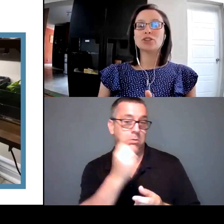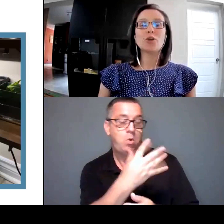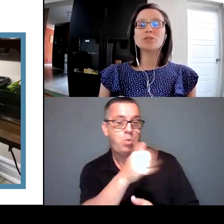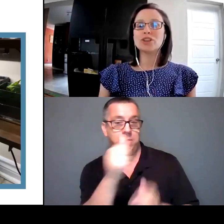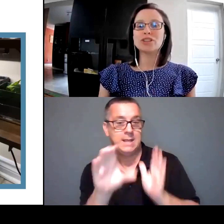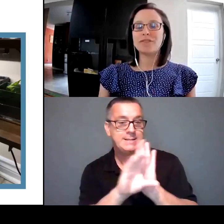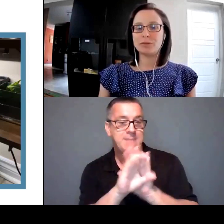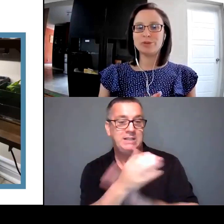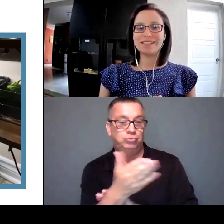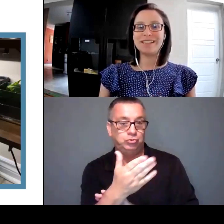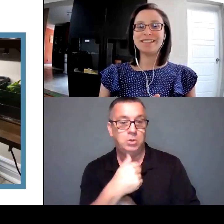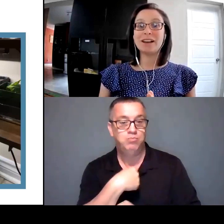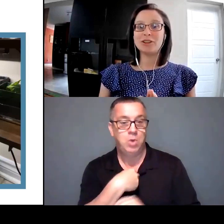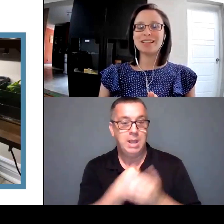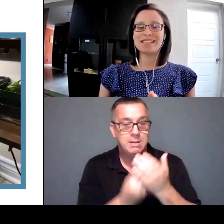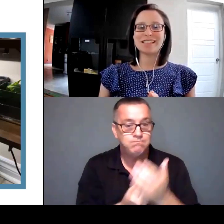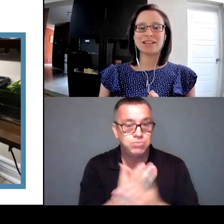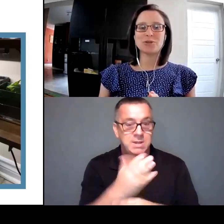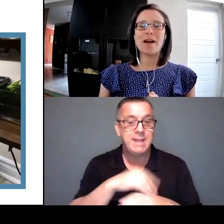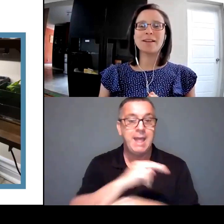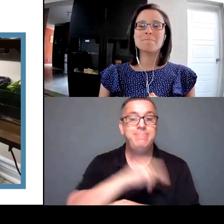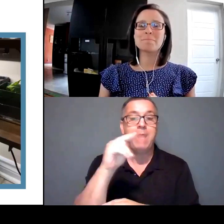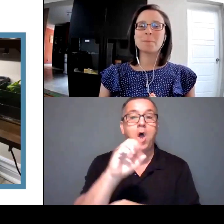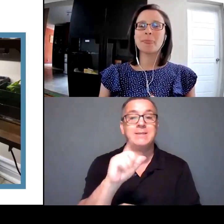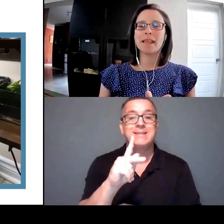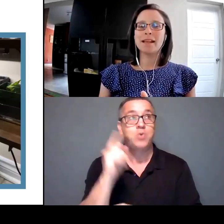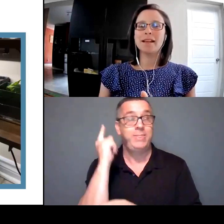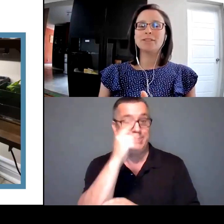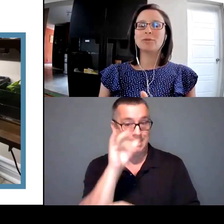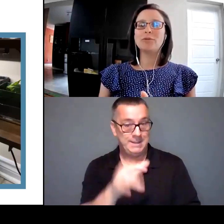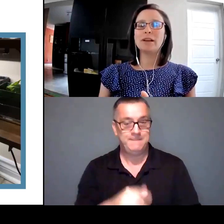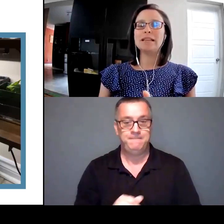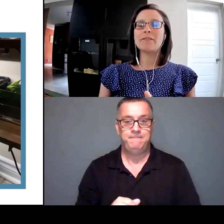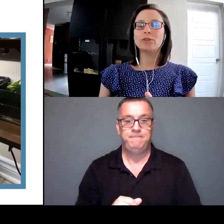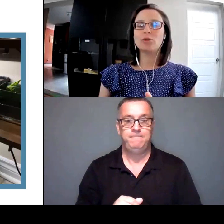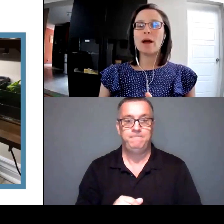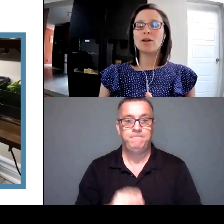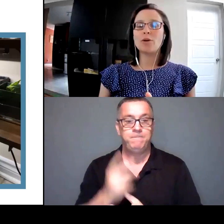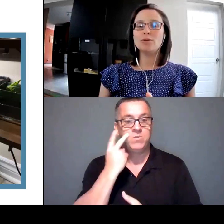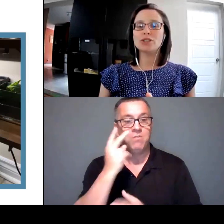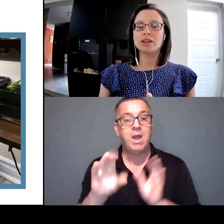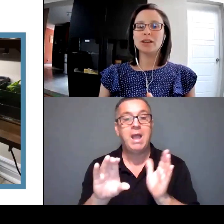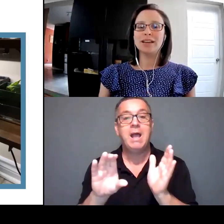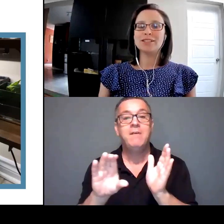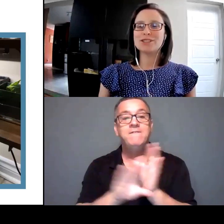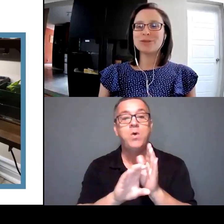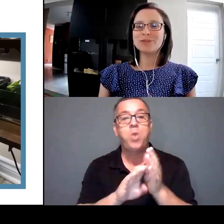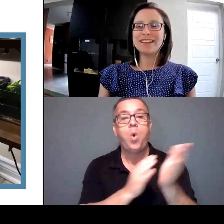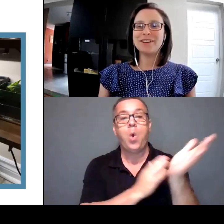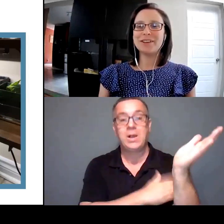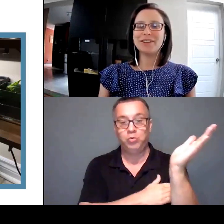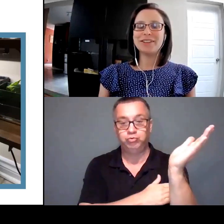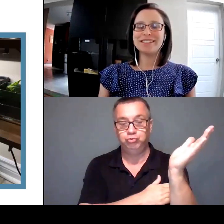de choses que j'ai faites pousser dans le nord de la Saskatchewan. Donc, vous voyez la photo à gauche, ce